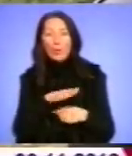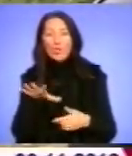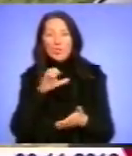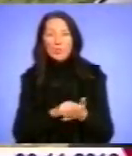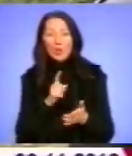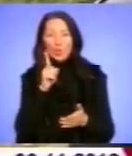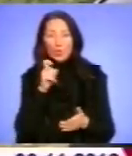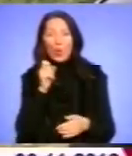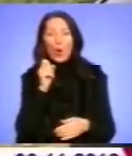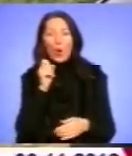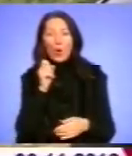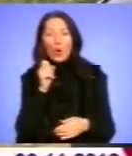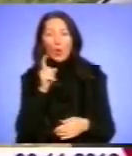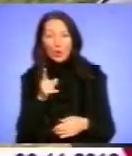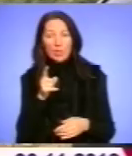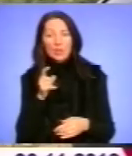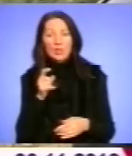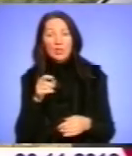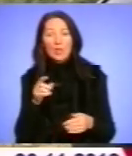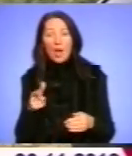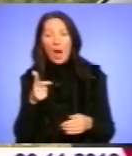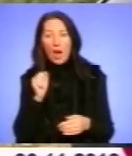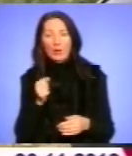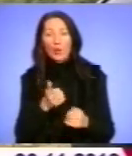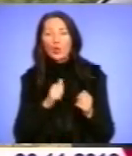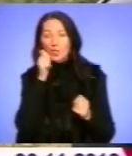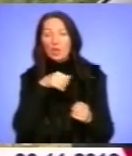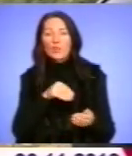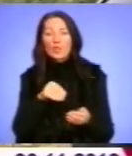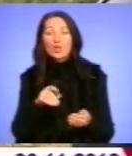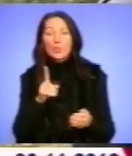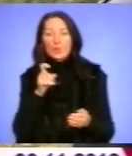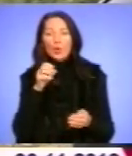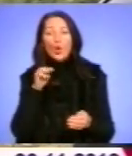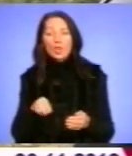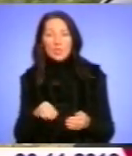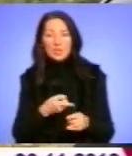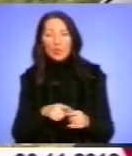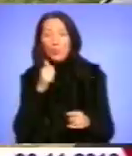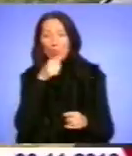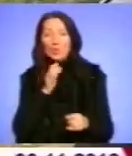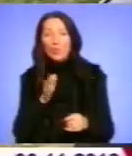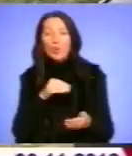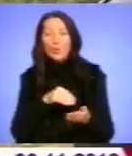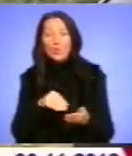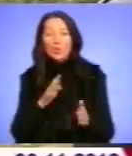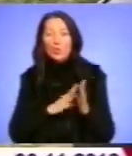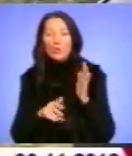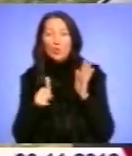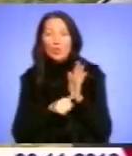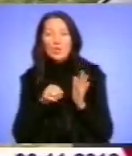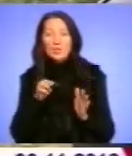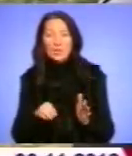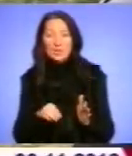111,2 гектара. Щороку ми висаджуємо біля 100 тисяч, зокрема, в цьому році було посаджено 96 тисяч, закладено